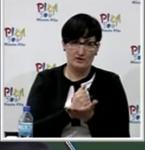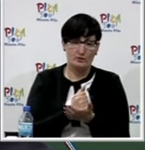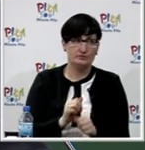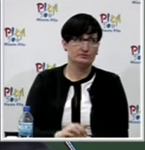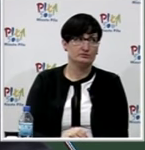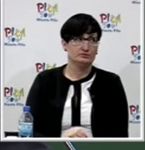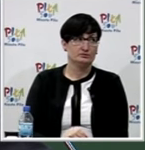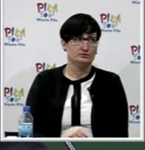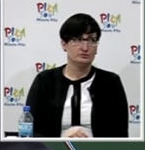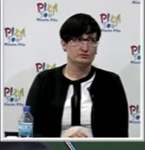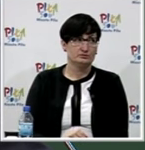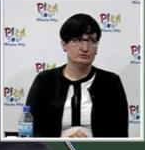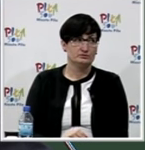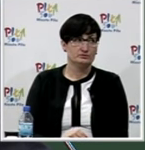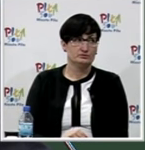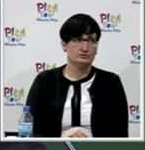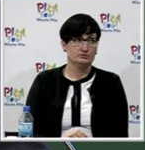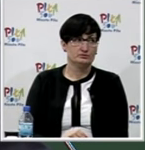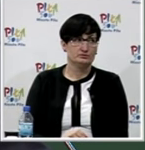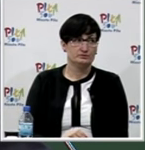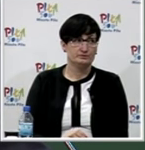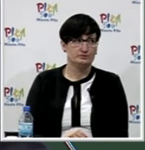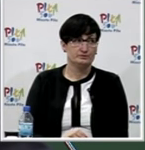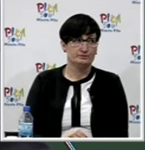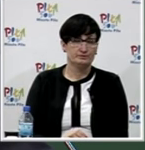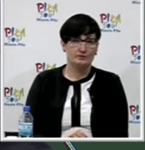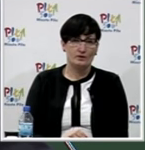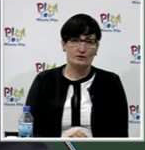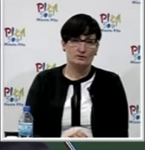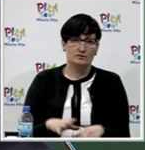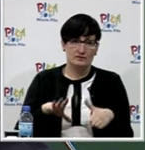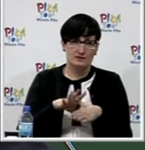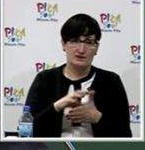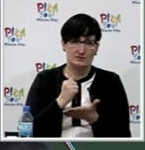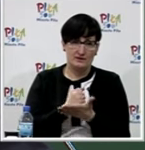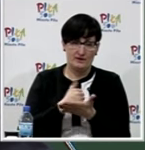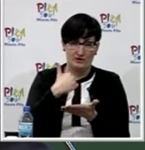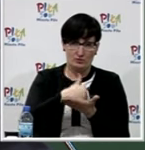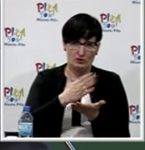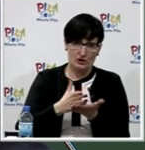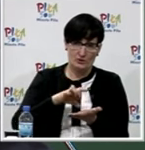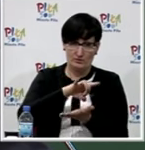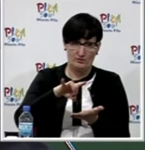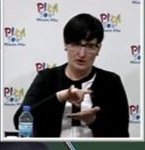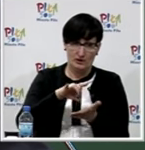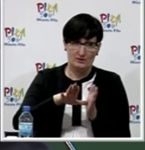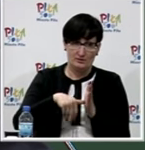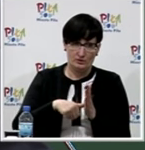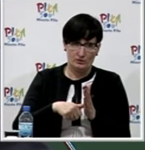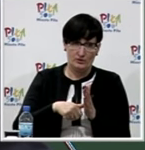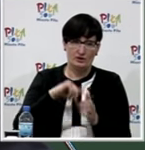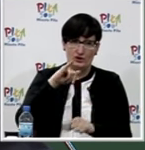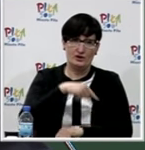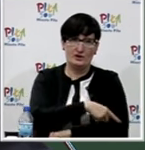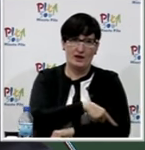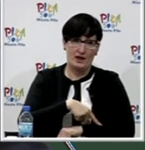25/327/12 Rady Miasta Piły z dnia 30 października 2012 roku w sprawie podziału gminy Piła na stałe obwody głosowania,